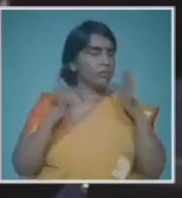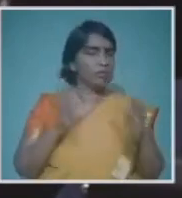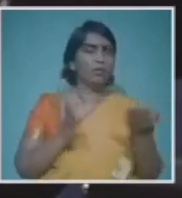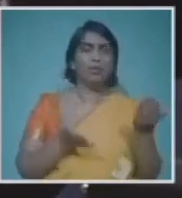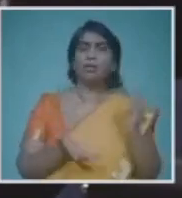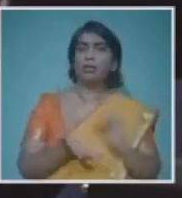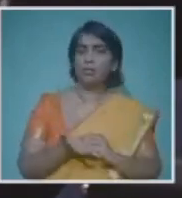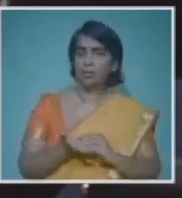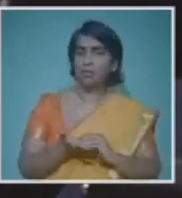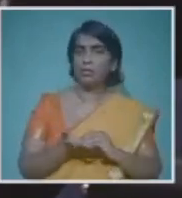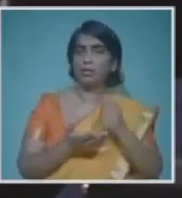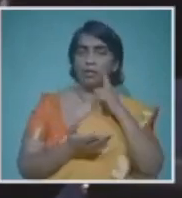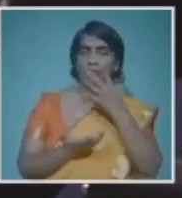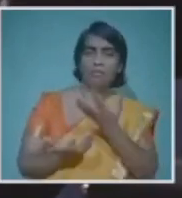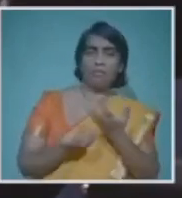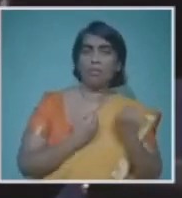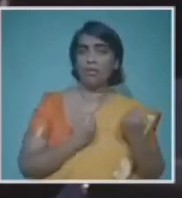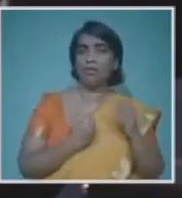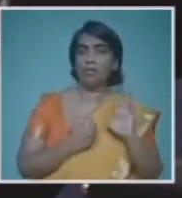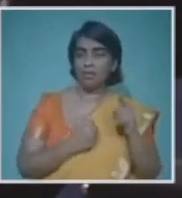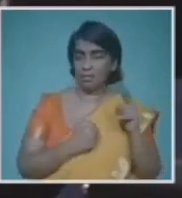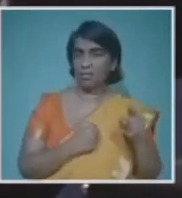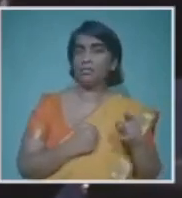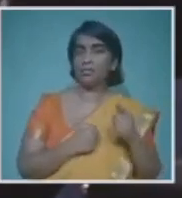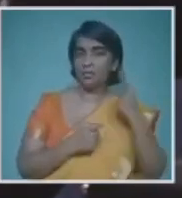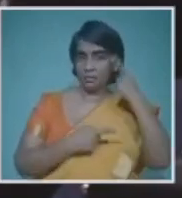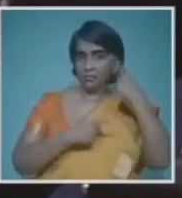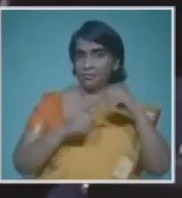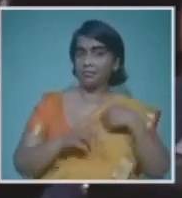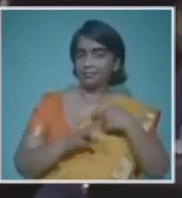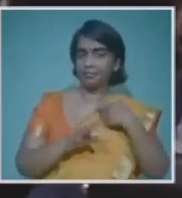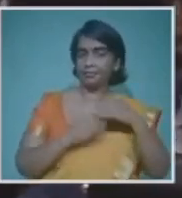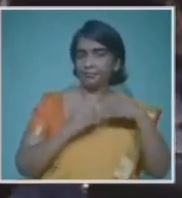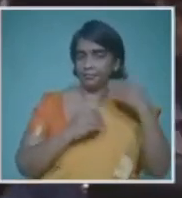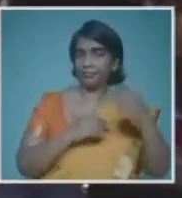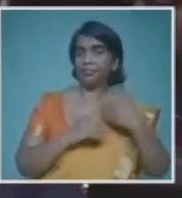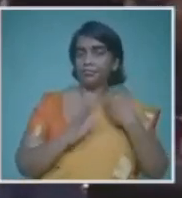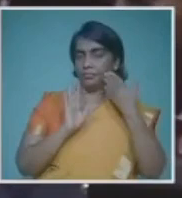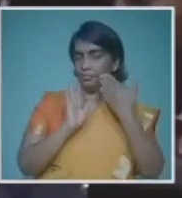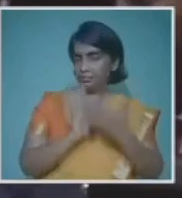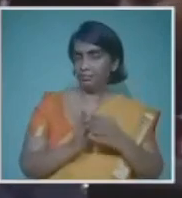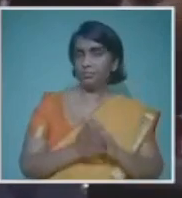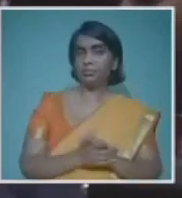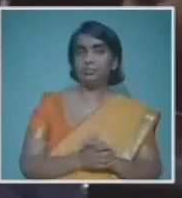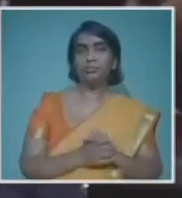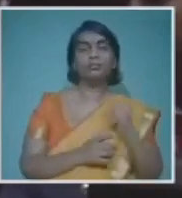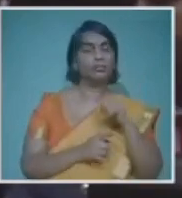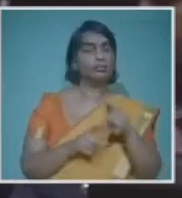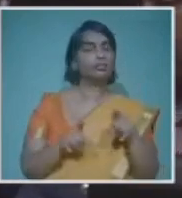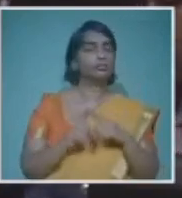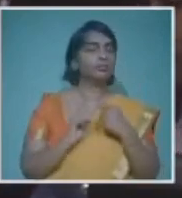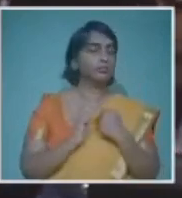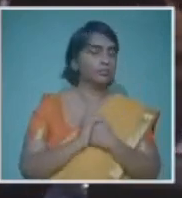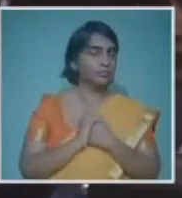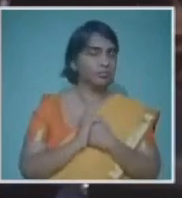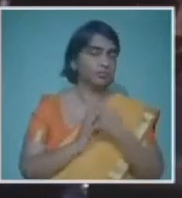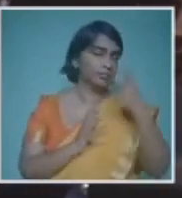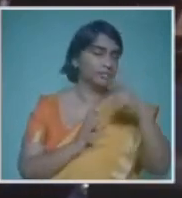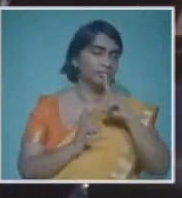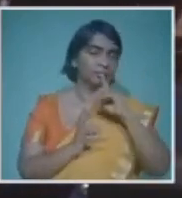නැවත වතාවක් ඒගොල්ලෝ ගන්න උත්සාහ කරනවා. ඒ විස්තර මම අනාගතයේදී ඉදිරිපත් කරන්නම්. ඒක නිසා ගරු